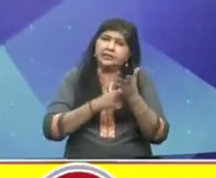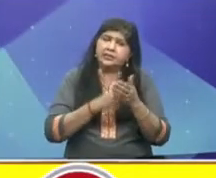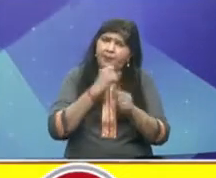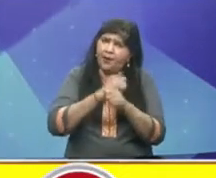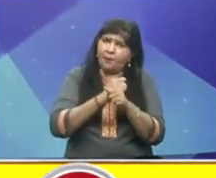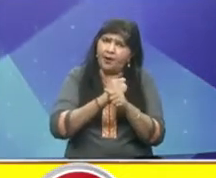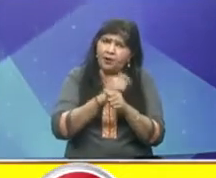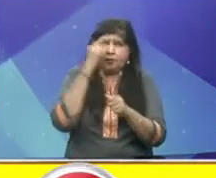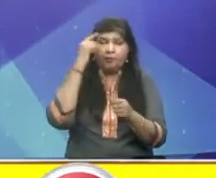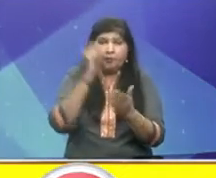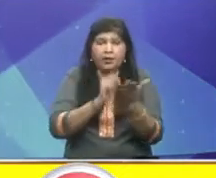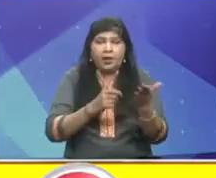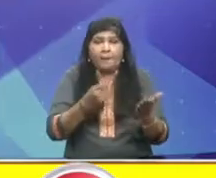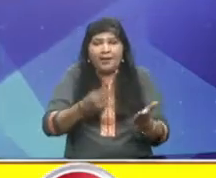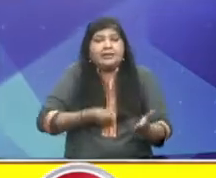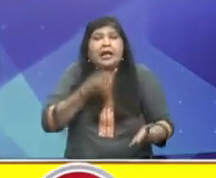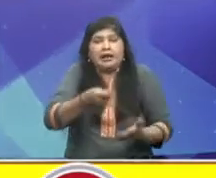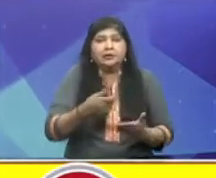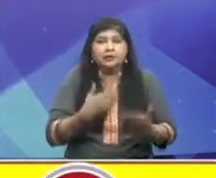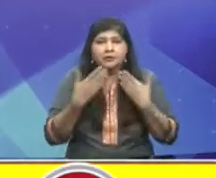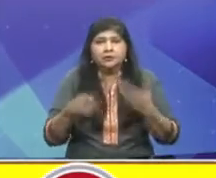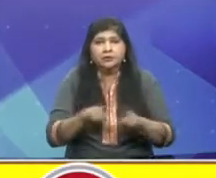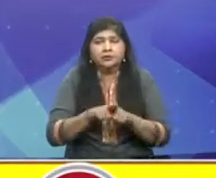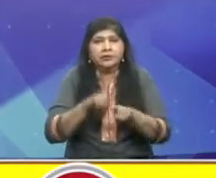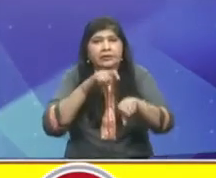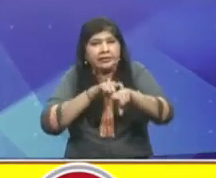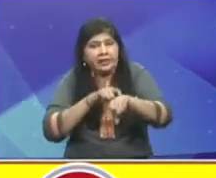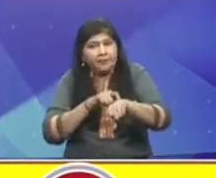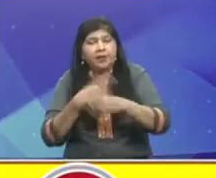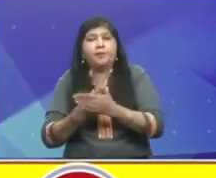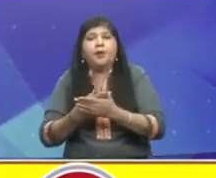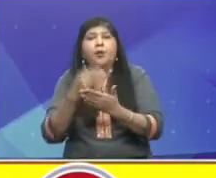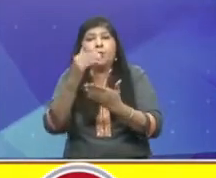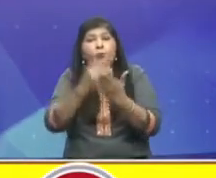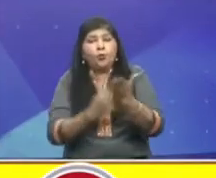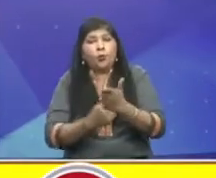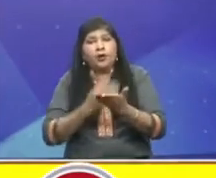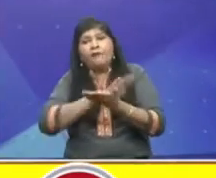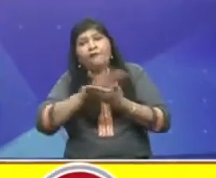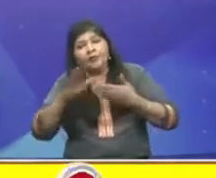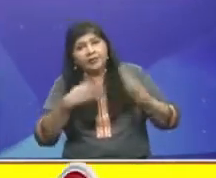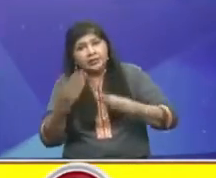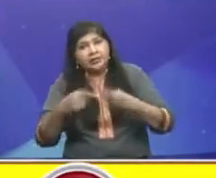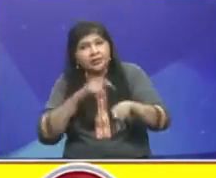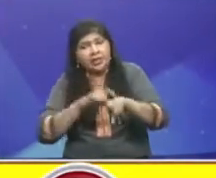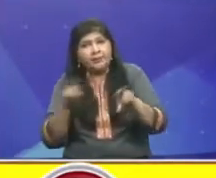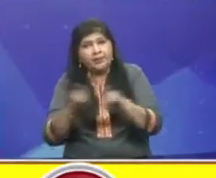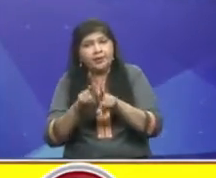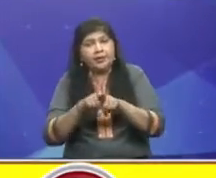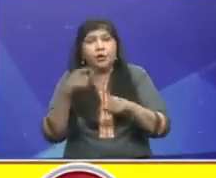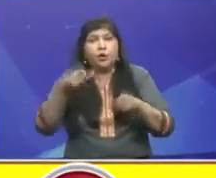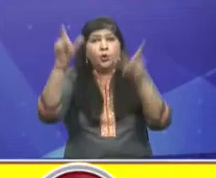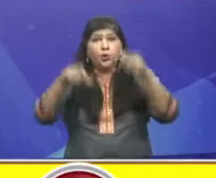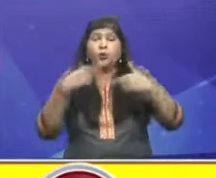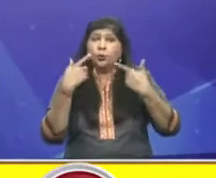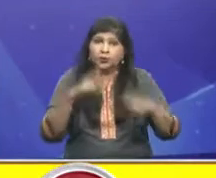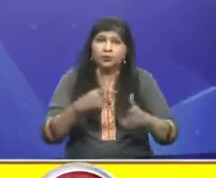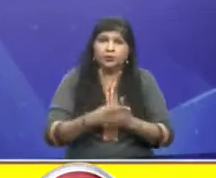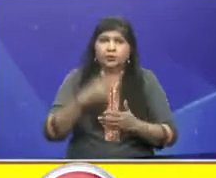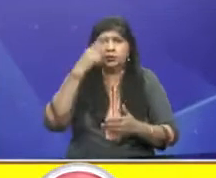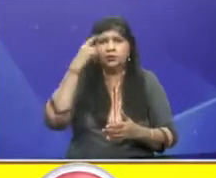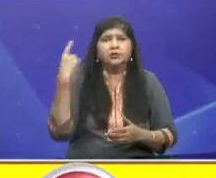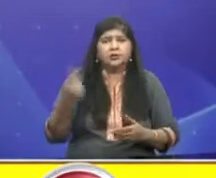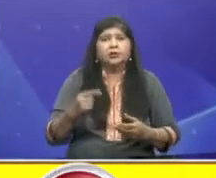है, बजट खर्च करती है, समय पर परियोजनाओं को पूरा करती है, तो लोगों को लगता है कि